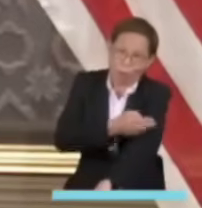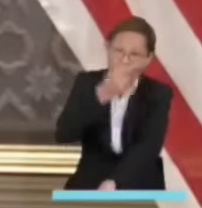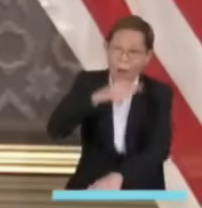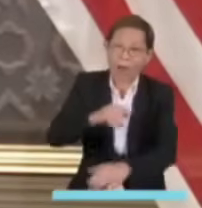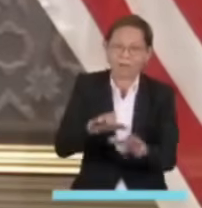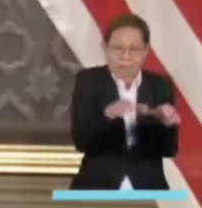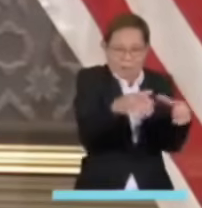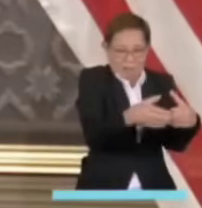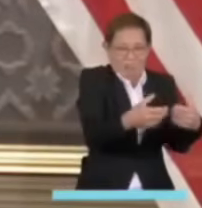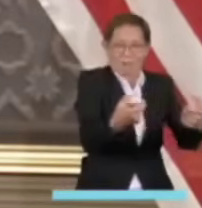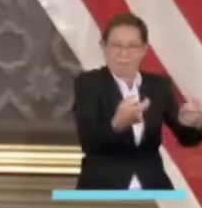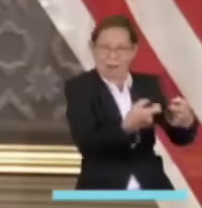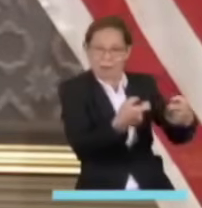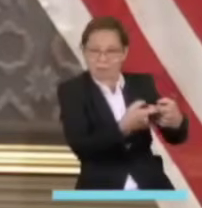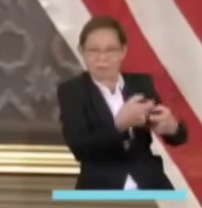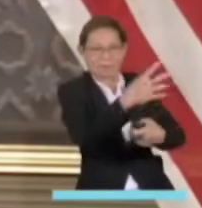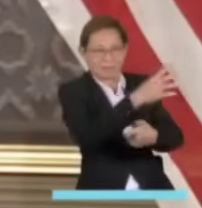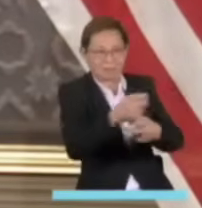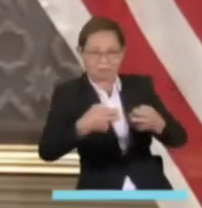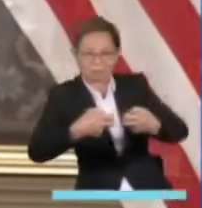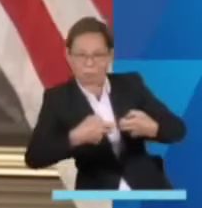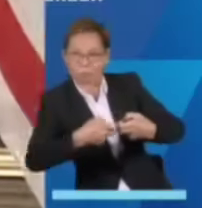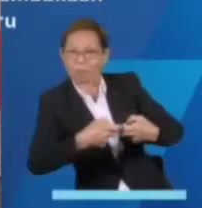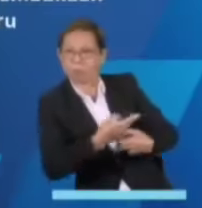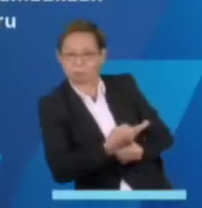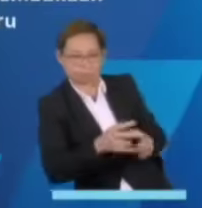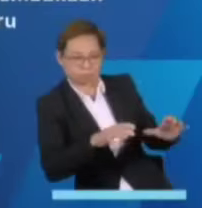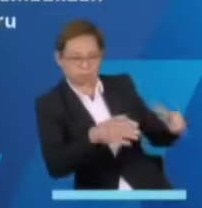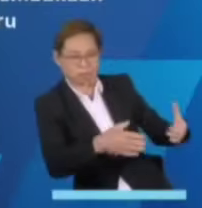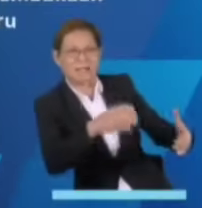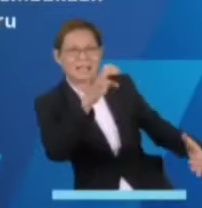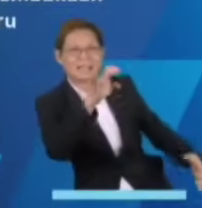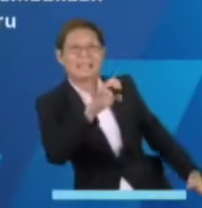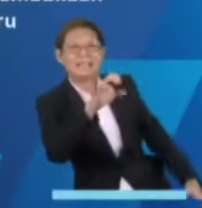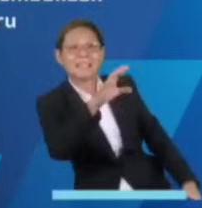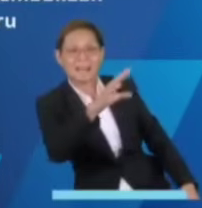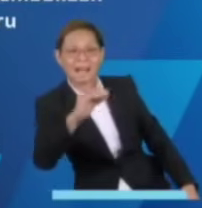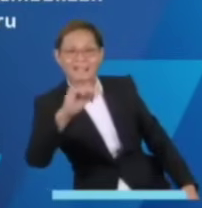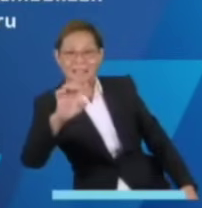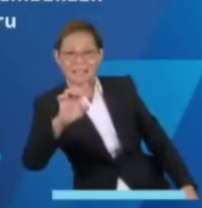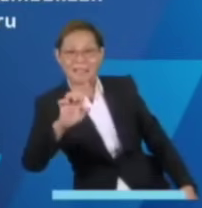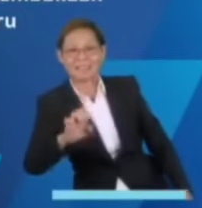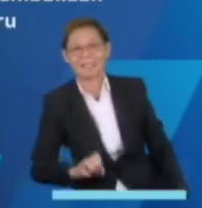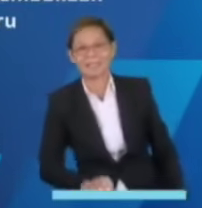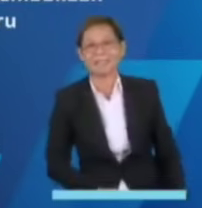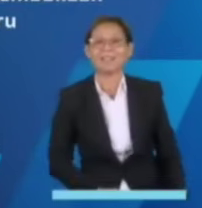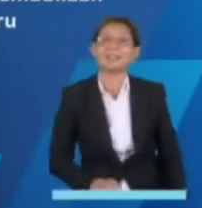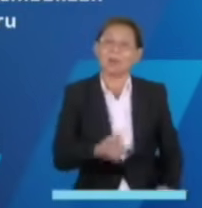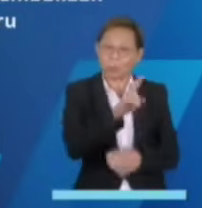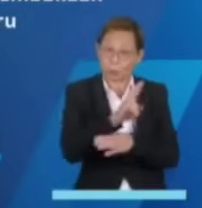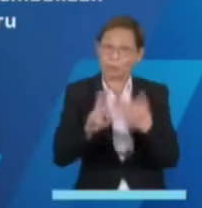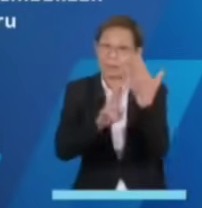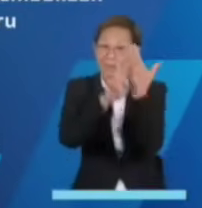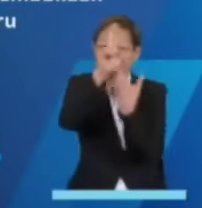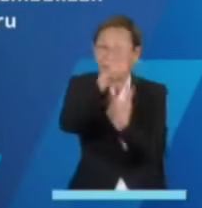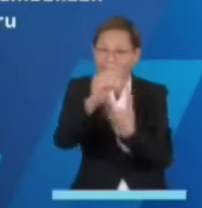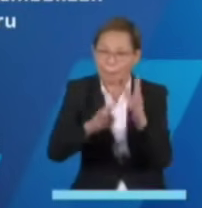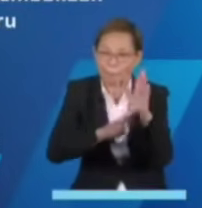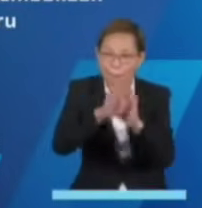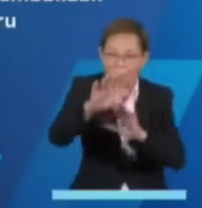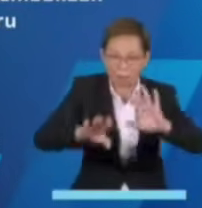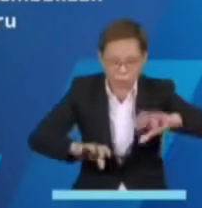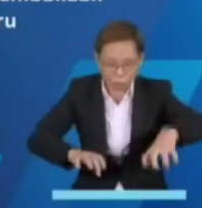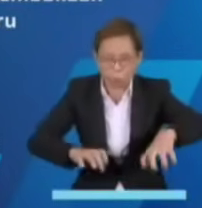bagi kluster electrical dan elektronik ENE di wilayah utara dan